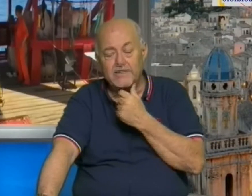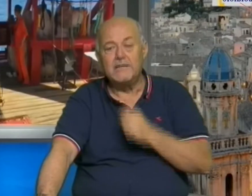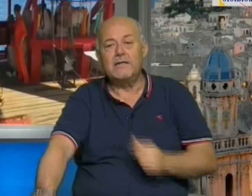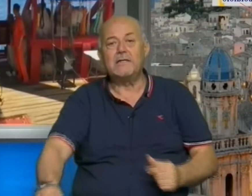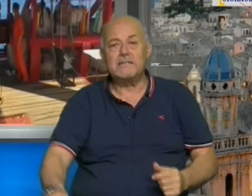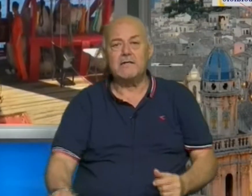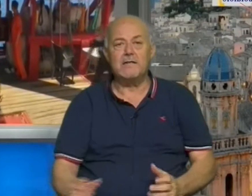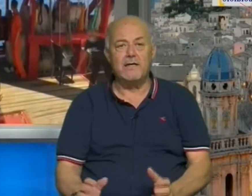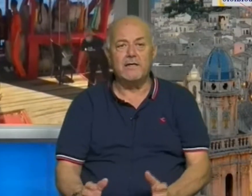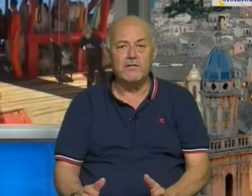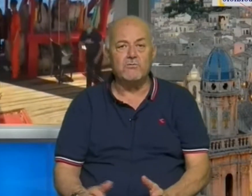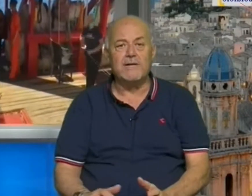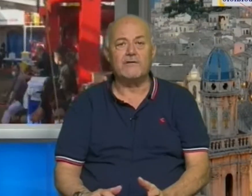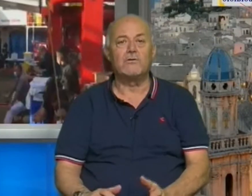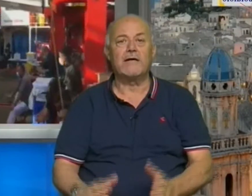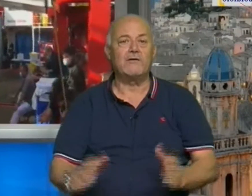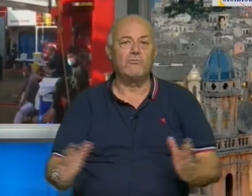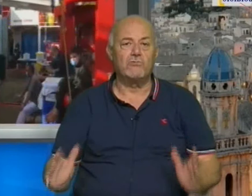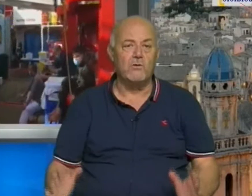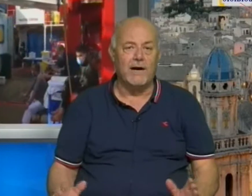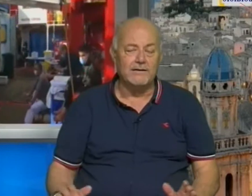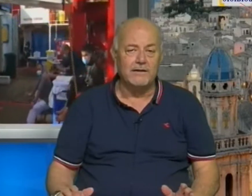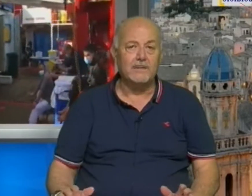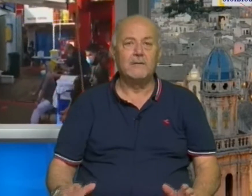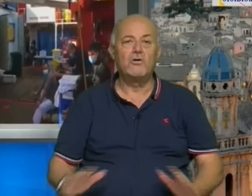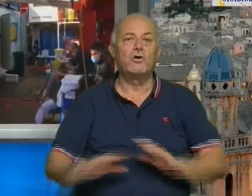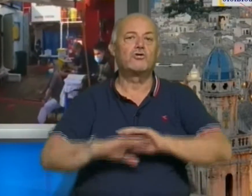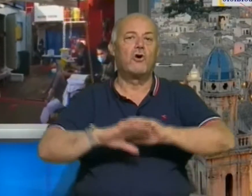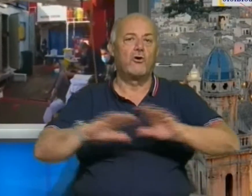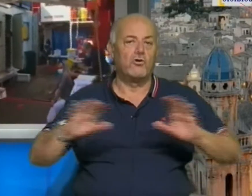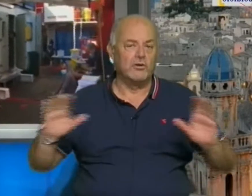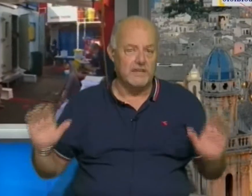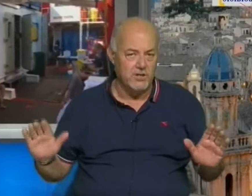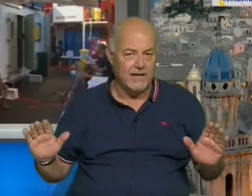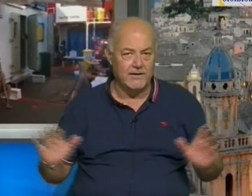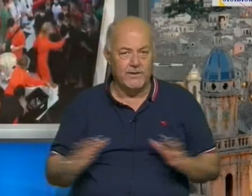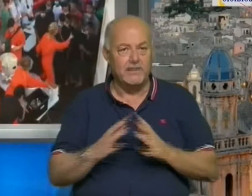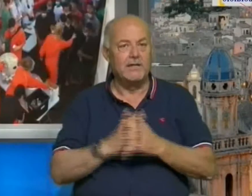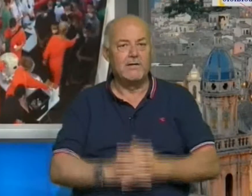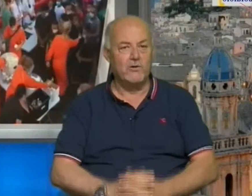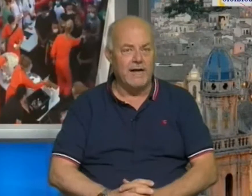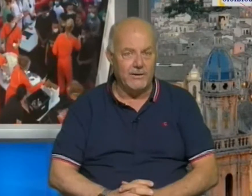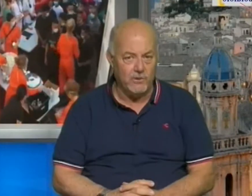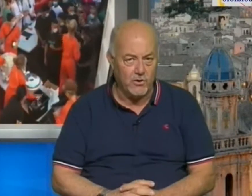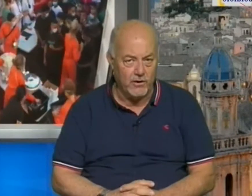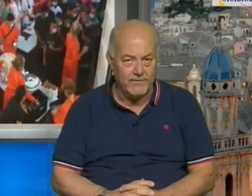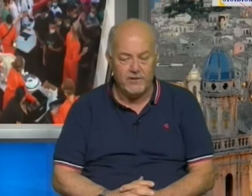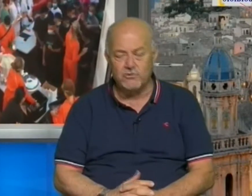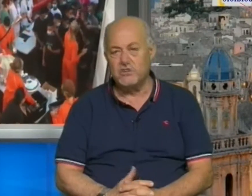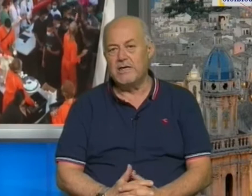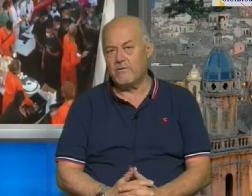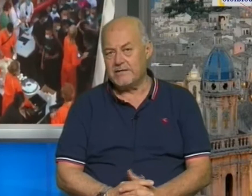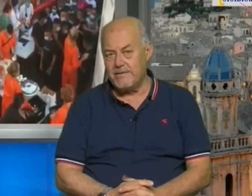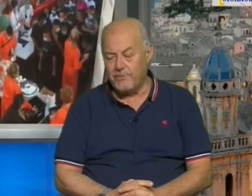tamponi, il risultato è che tutti quanti non sono contagiati, quindi non hanno il